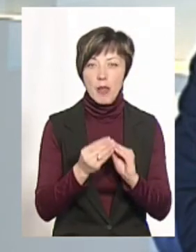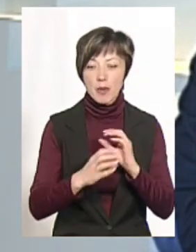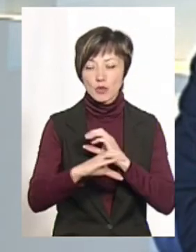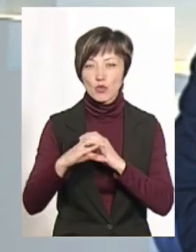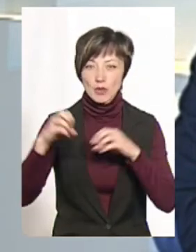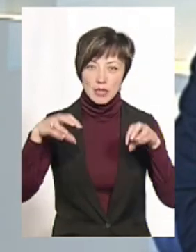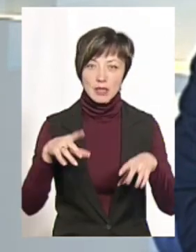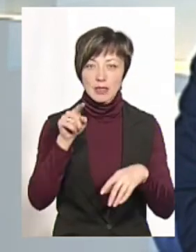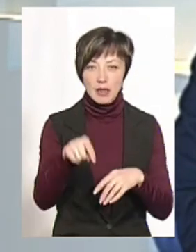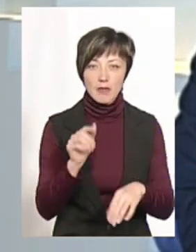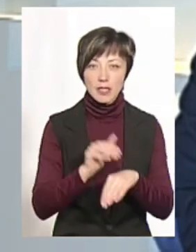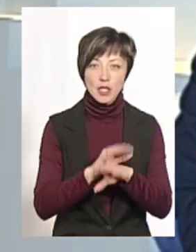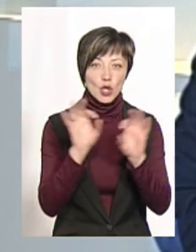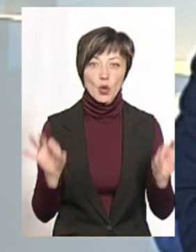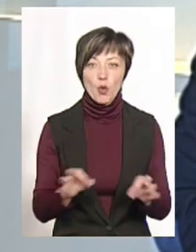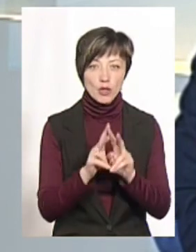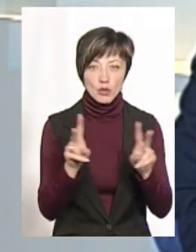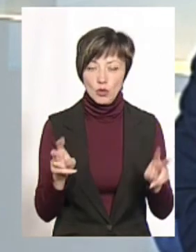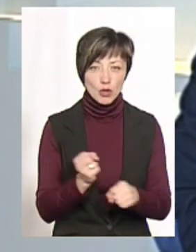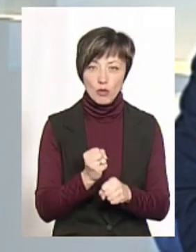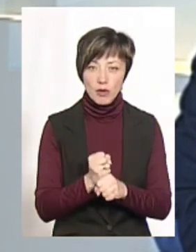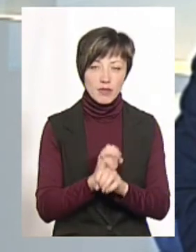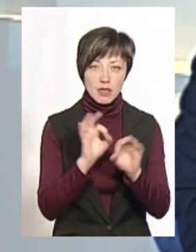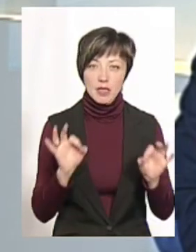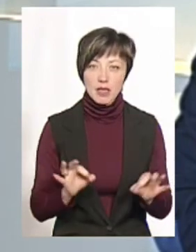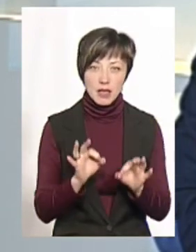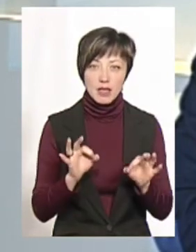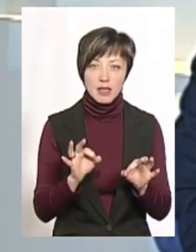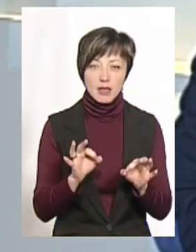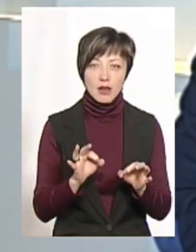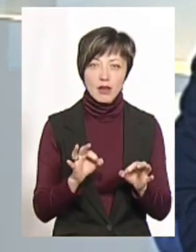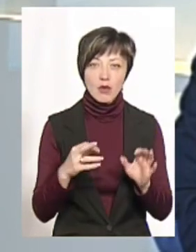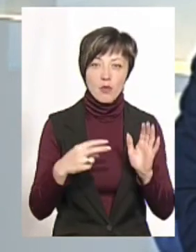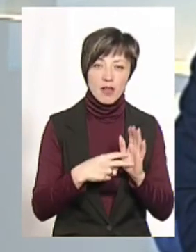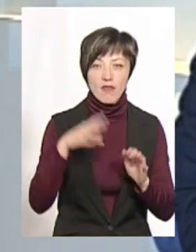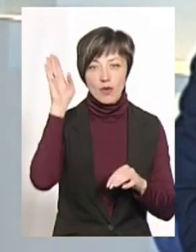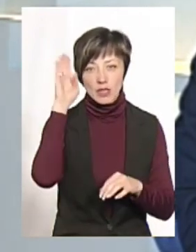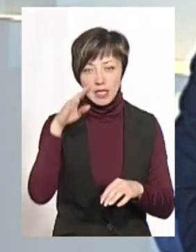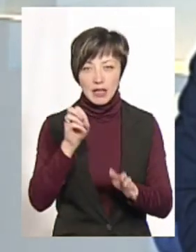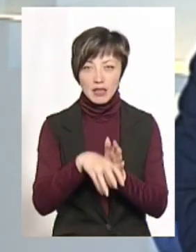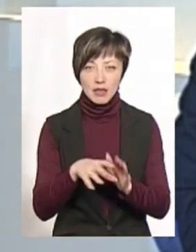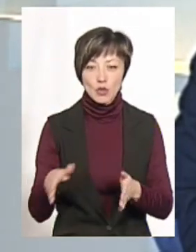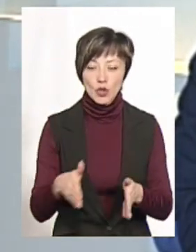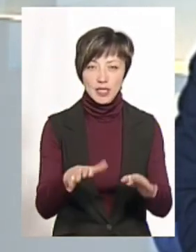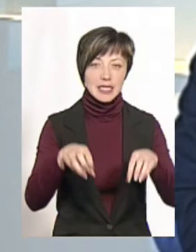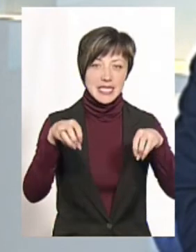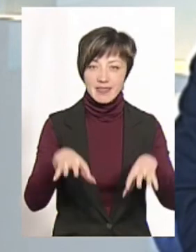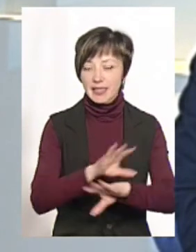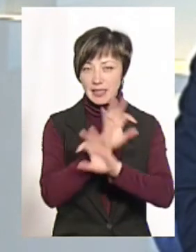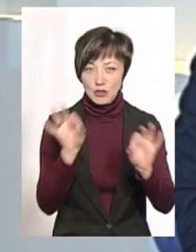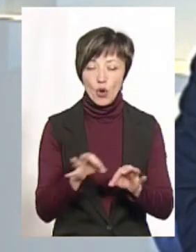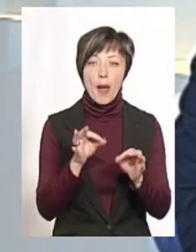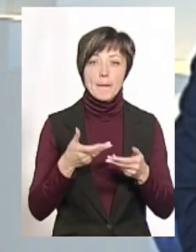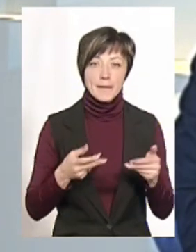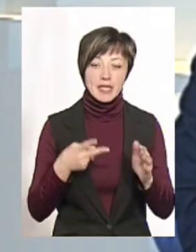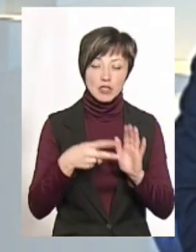Тому що фактично в садових товариствах ніколи ніхто не робив ніяких комунікацій. Ні води, ні каналізації, ні доріг, ні світла.